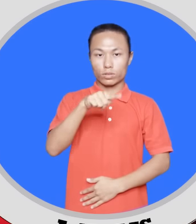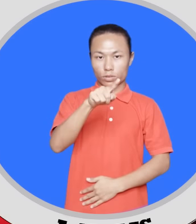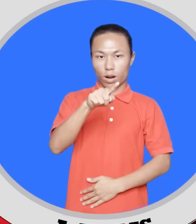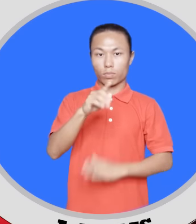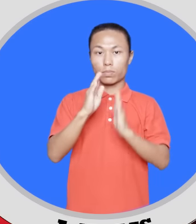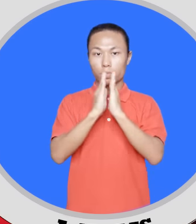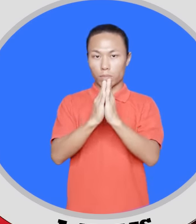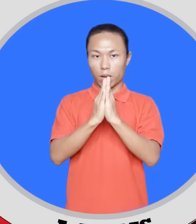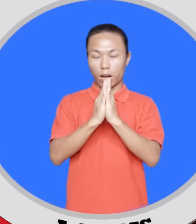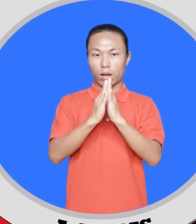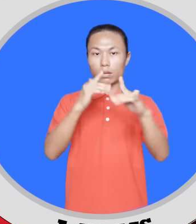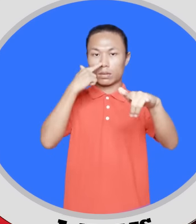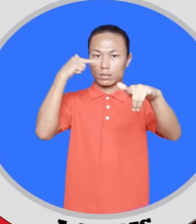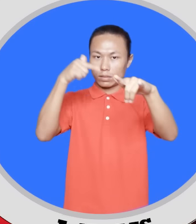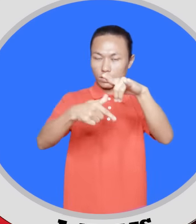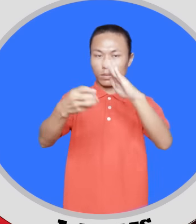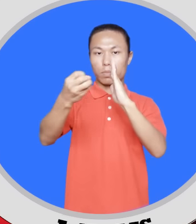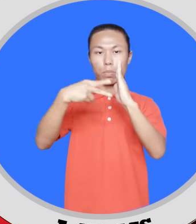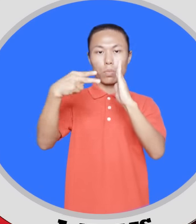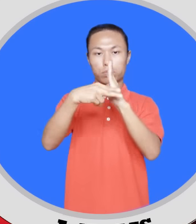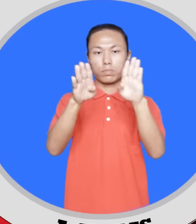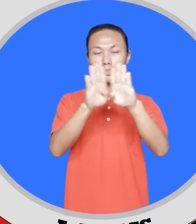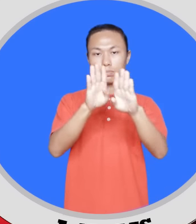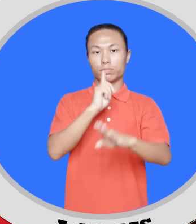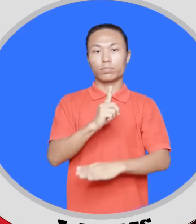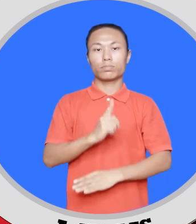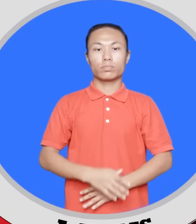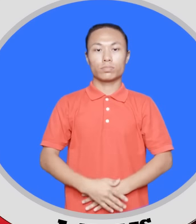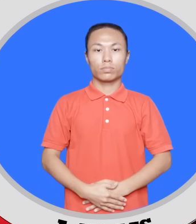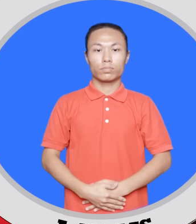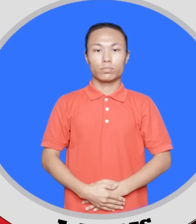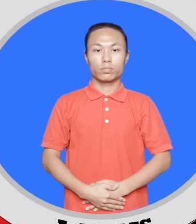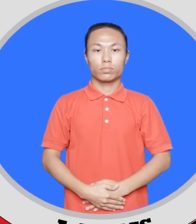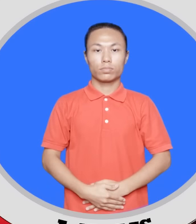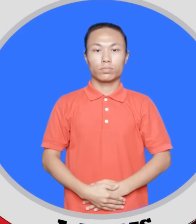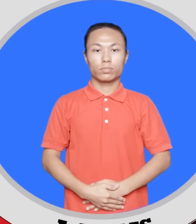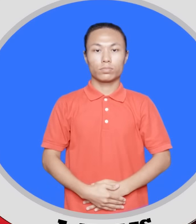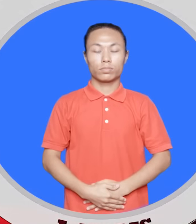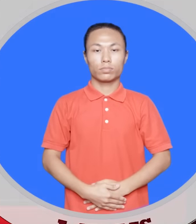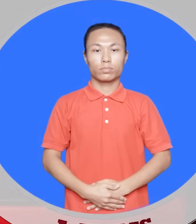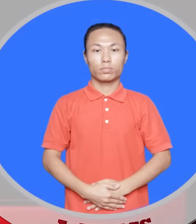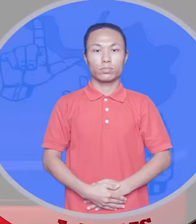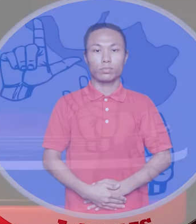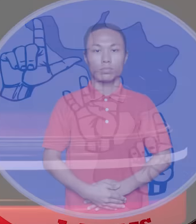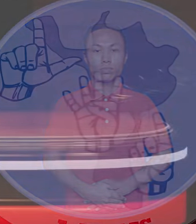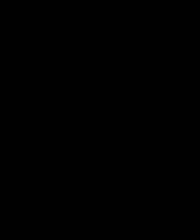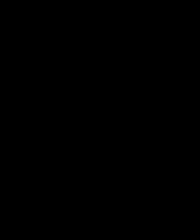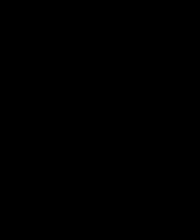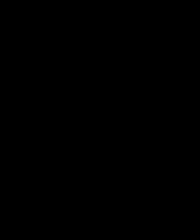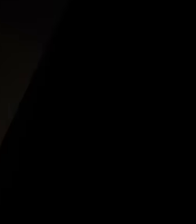တွေကြောင့်ကုလသမဂ္ဂအပါအဝင်နိုင်ငံတကာကလေယာဉ်စီမြောင်းချရေးအတွက်ပိတ်ဆို့တန်ခတ်မှုတွေပြုလုပ်ထားတာ